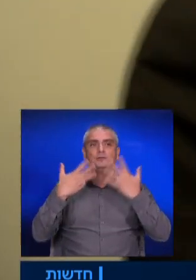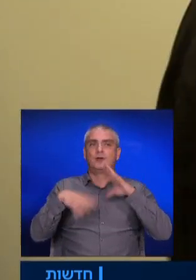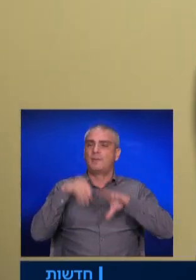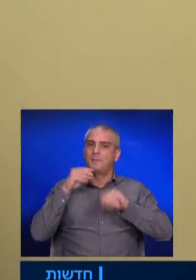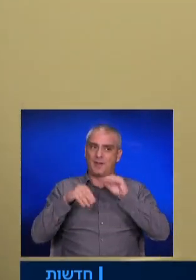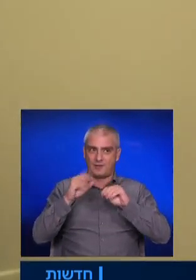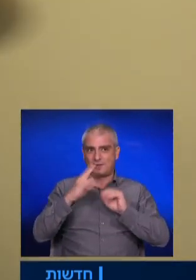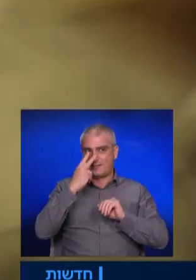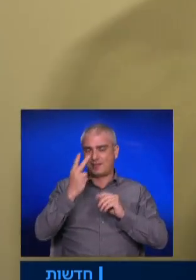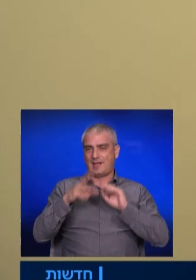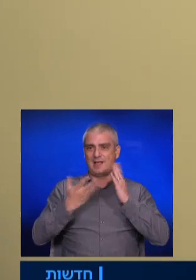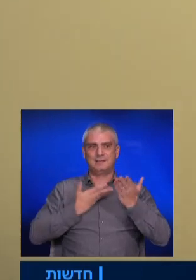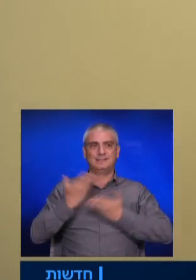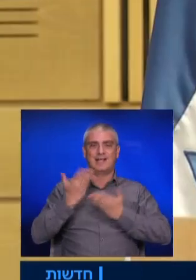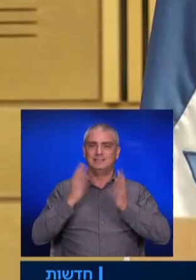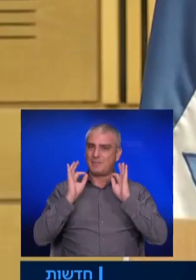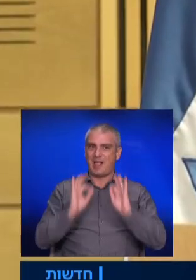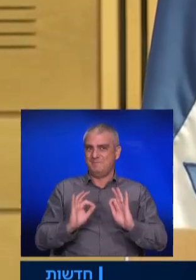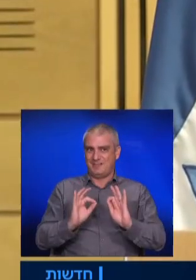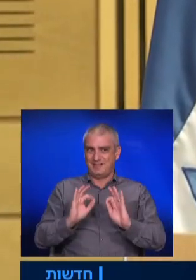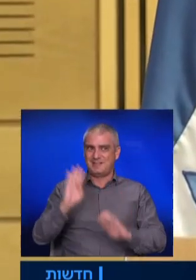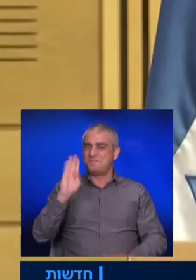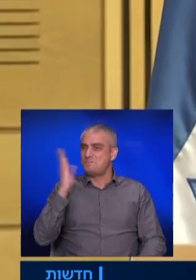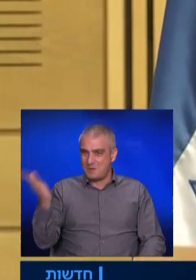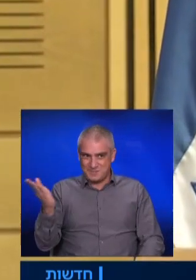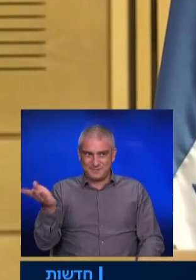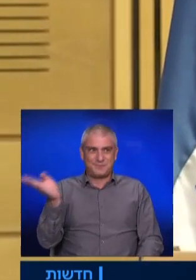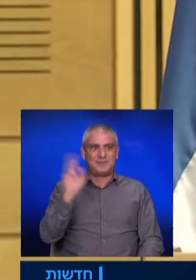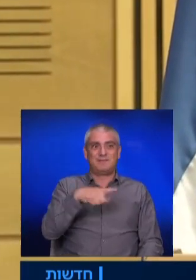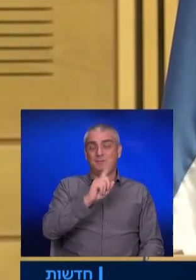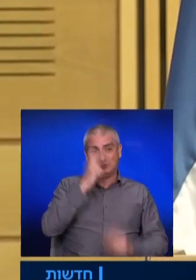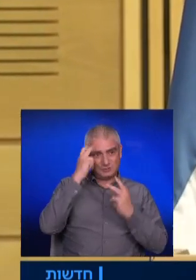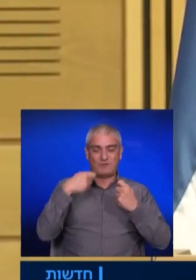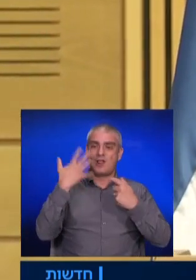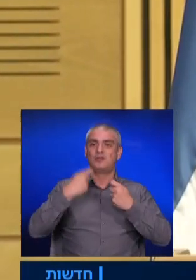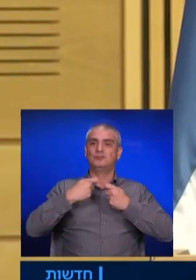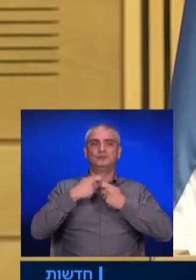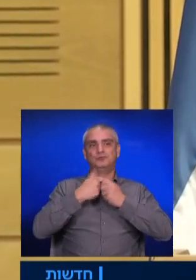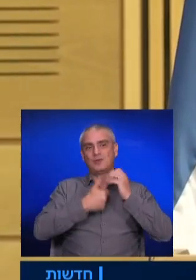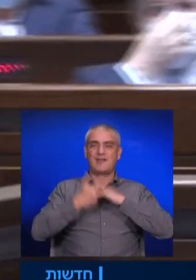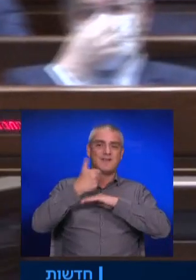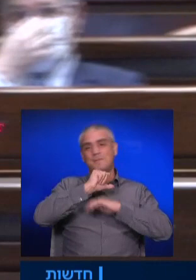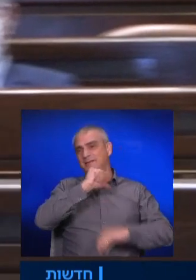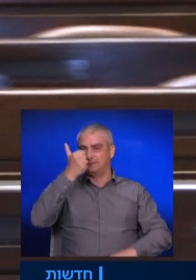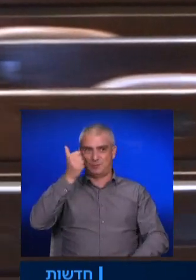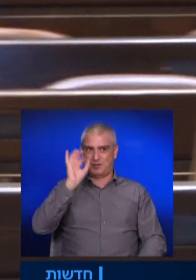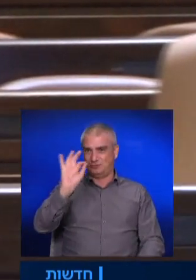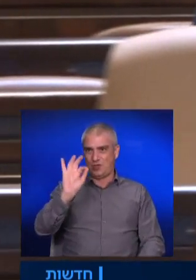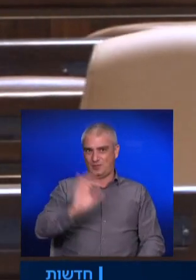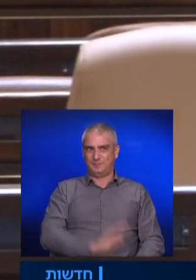מערכת היחסים האמיתית בין נתניהו לבין מי שצפוי להיות השותף הבכיר ביותר שלו.